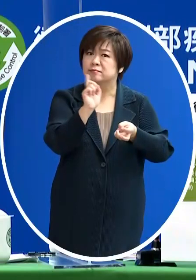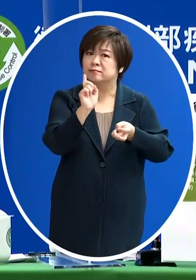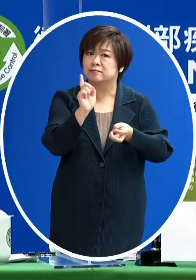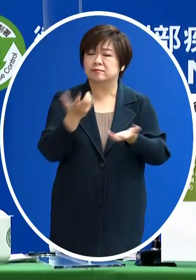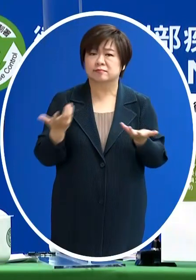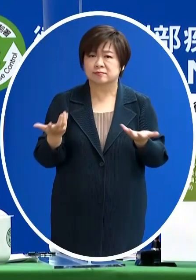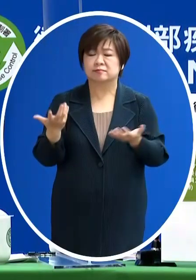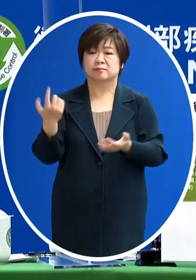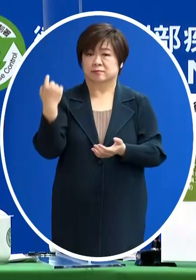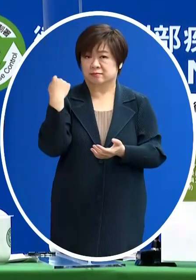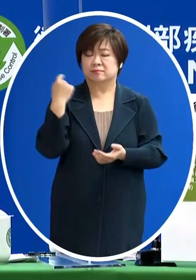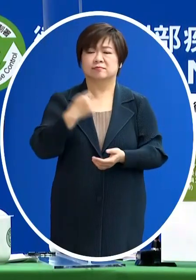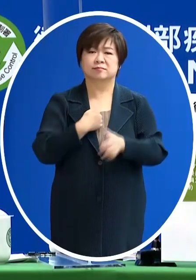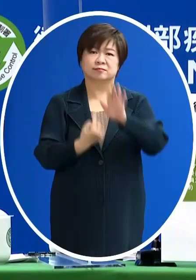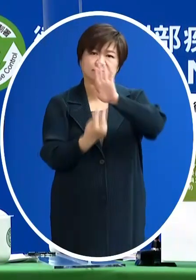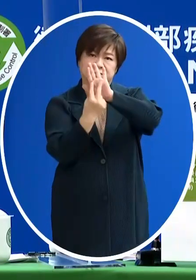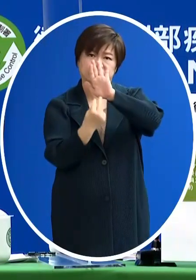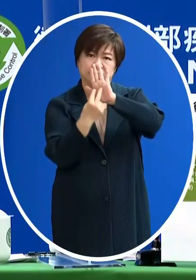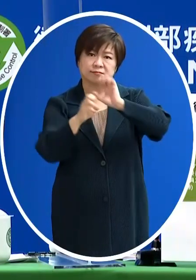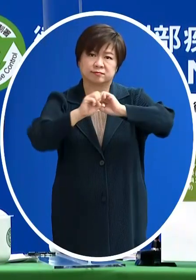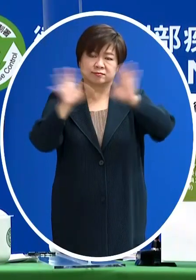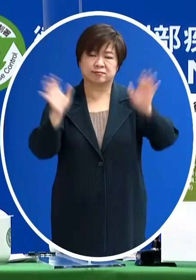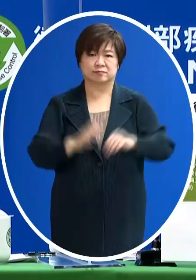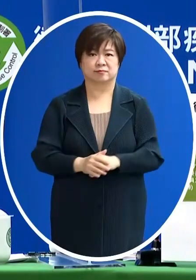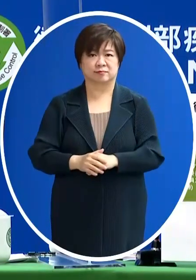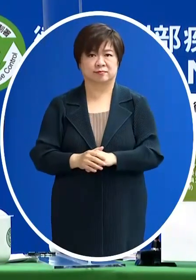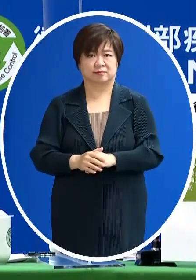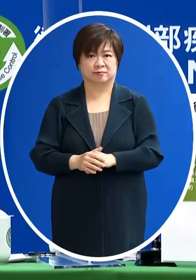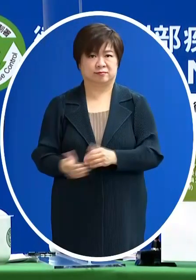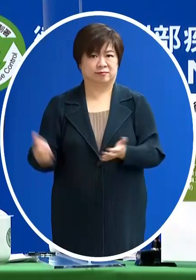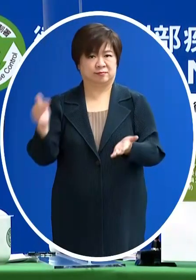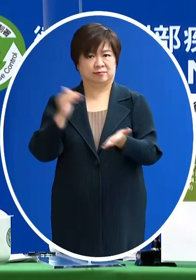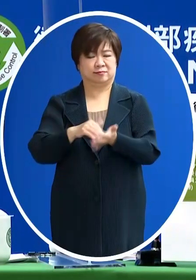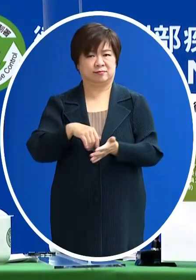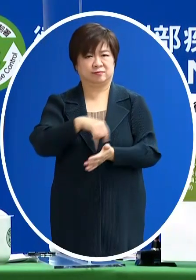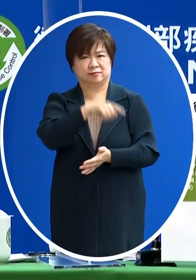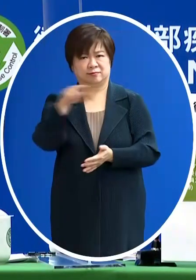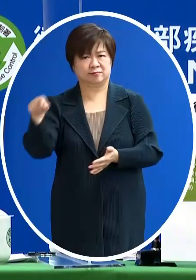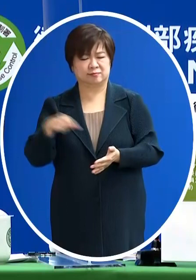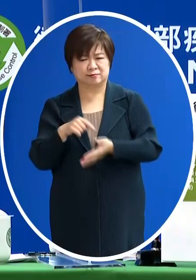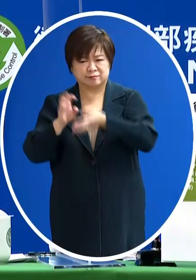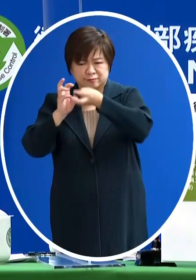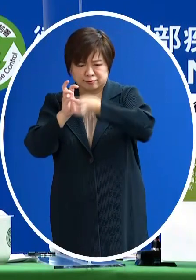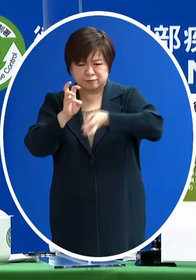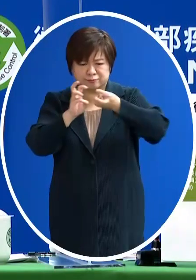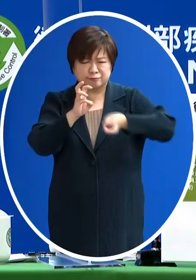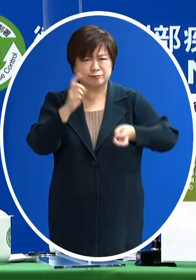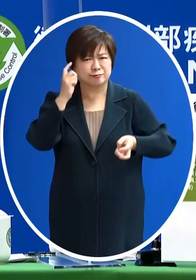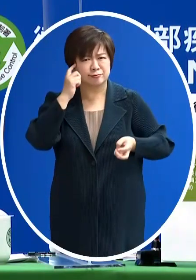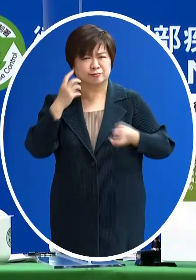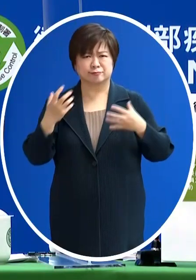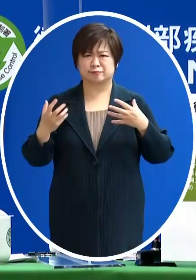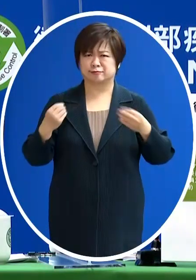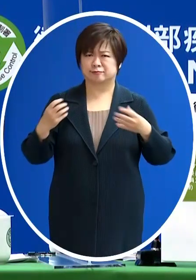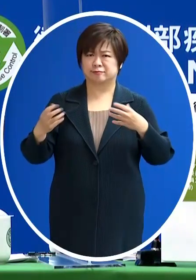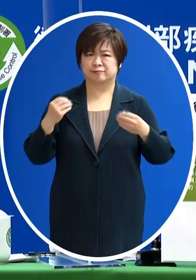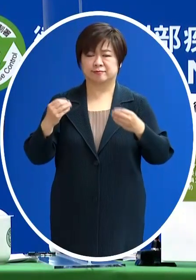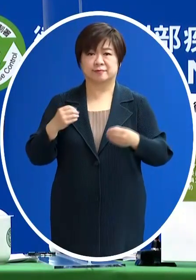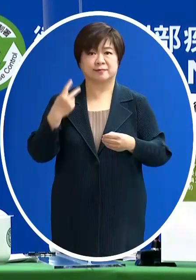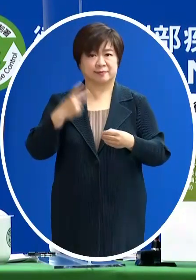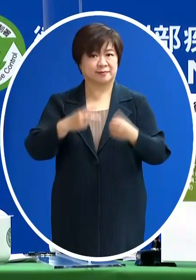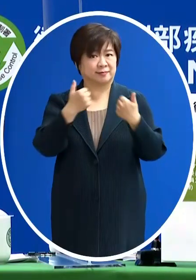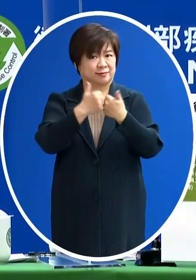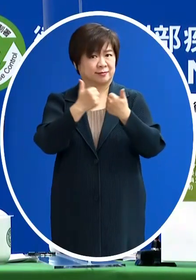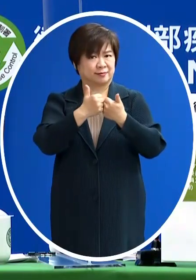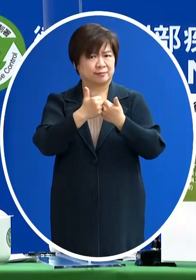昨天我有跟大家也报告过，那当然最后很多还有一些相关的细节都需要在开会定调，